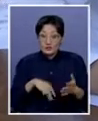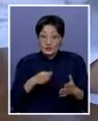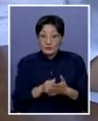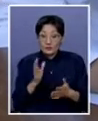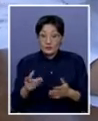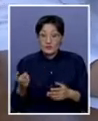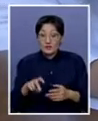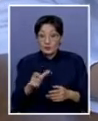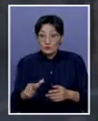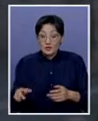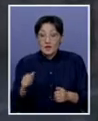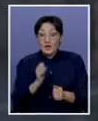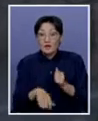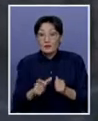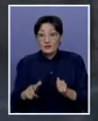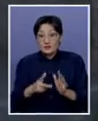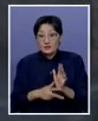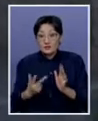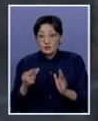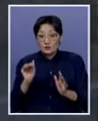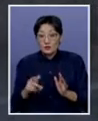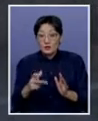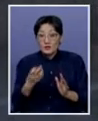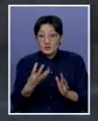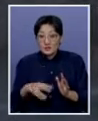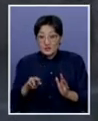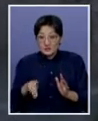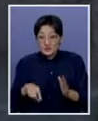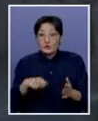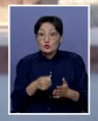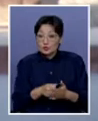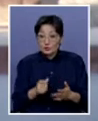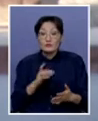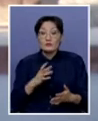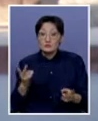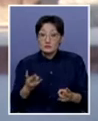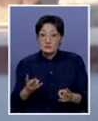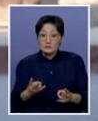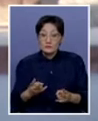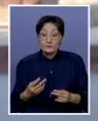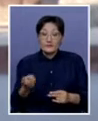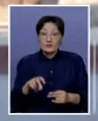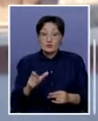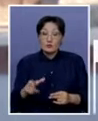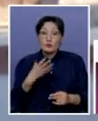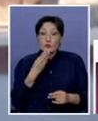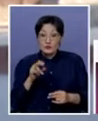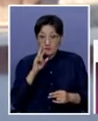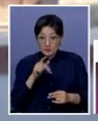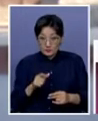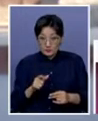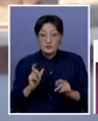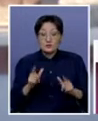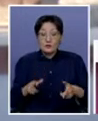салынса, келушілердің әрқайсысы 83340 теңге төлеуі тиіс. Келушілер өздерінің қателіктерін мойындап